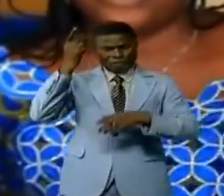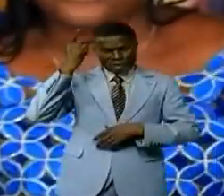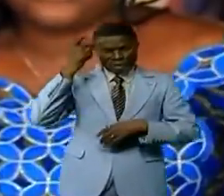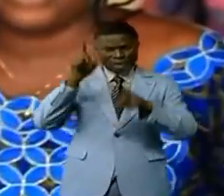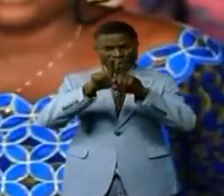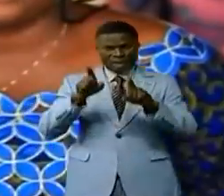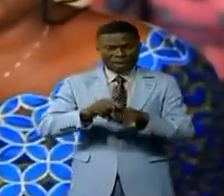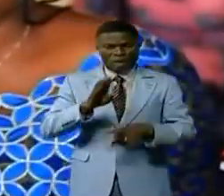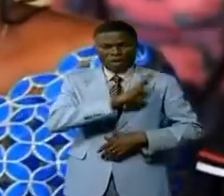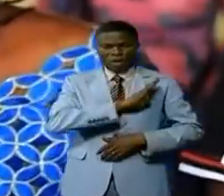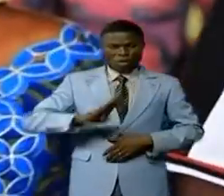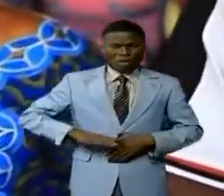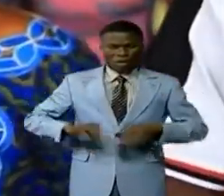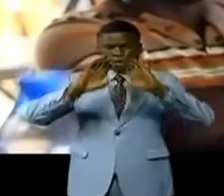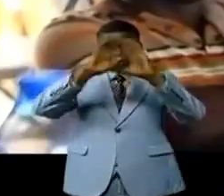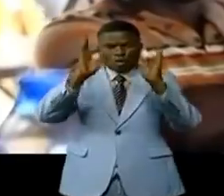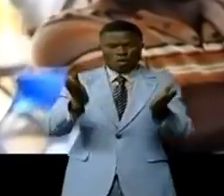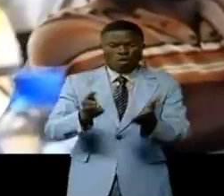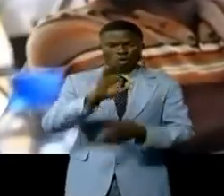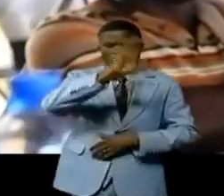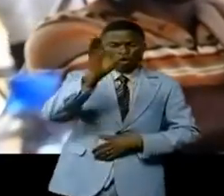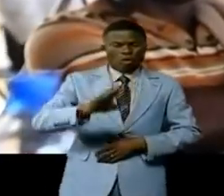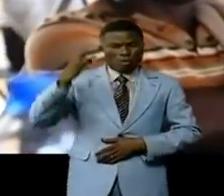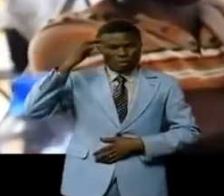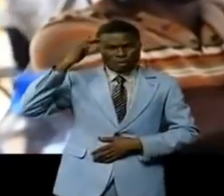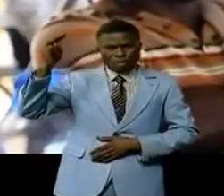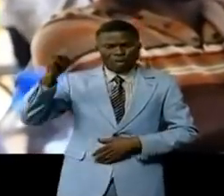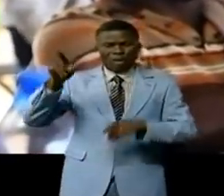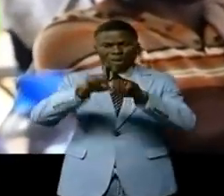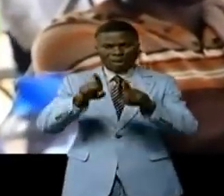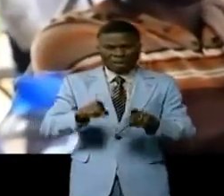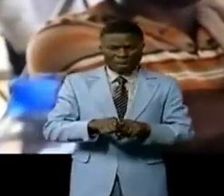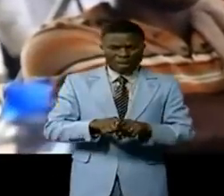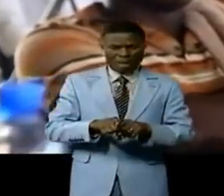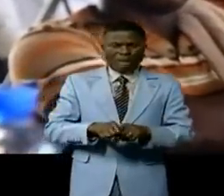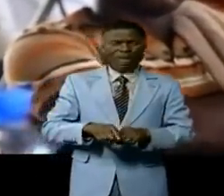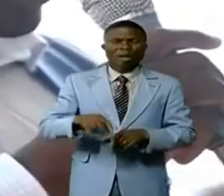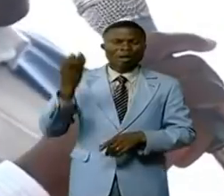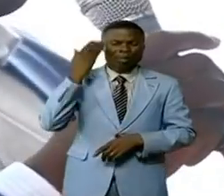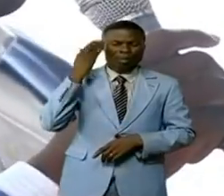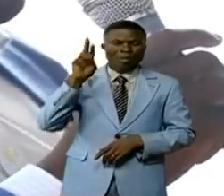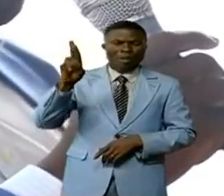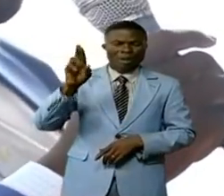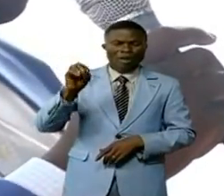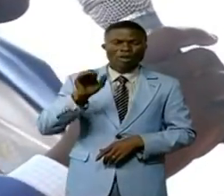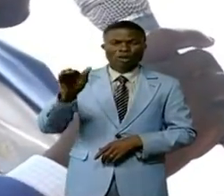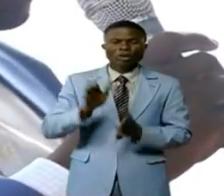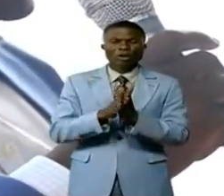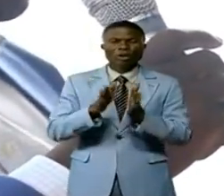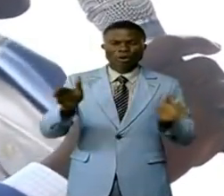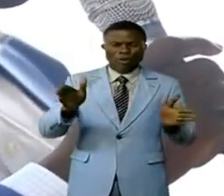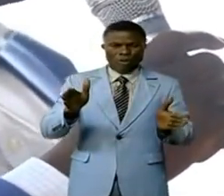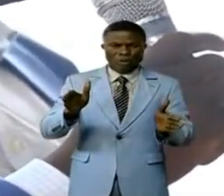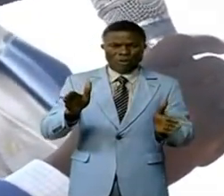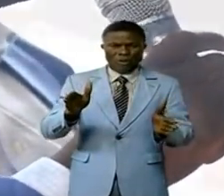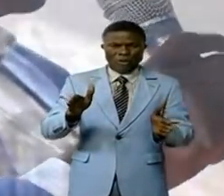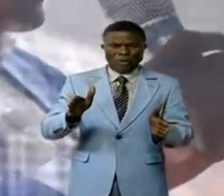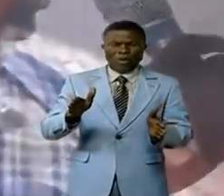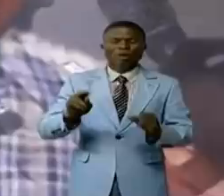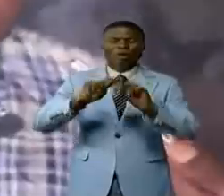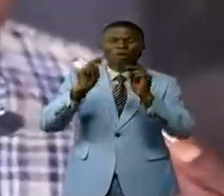du bourgmestre de la commune de Mongafula, ainsi que de Roger Kibansa, directeur général de la